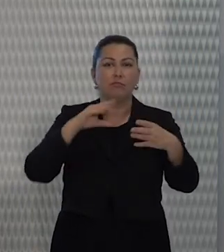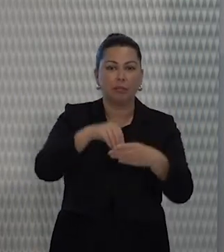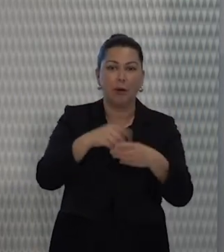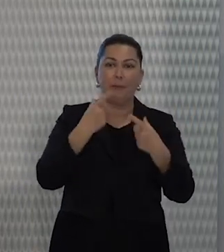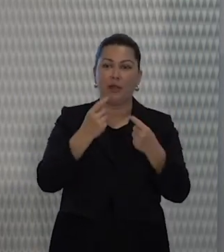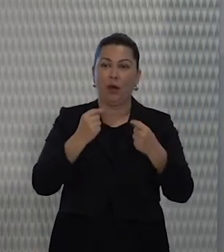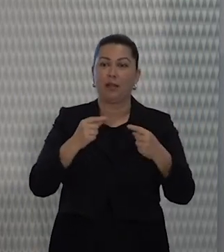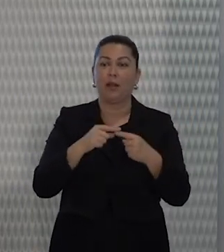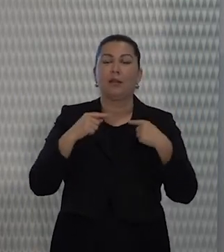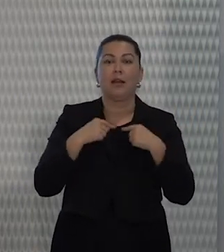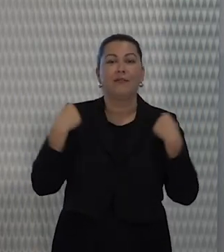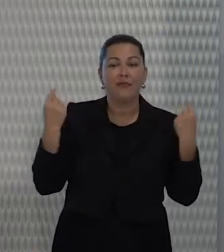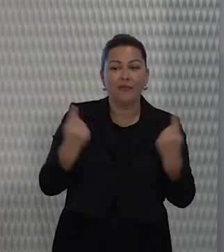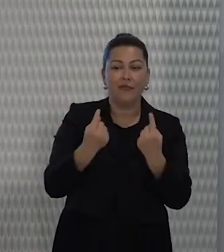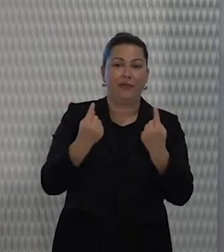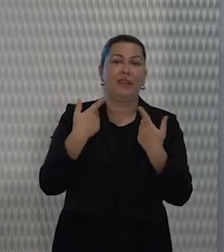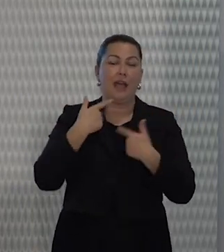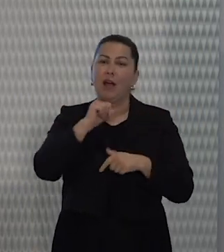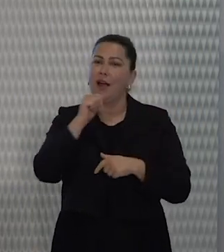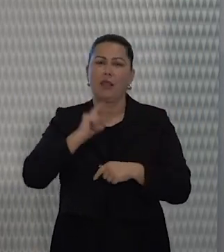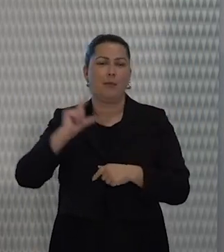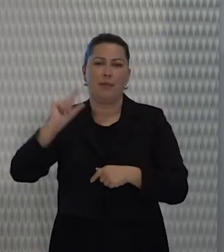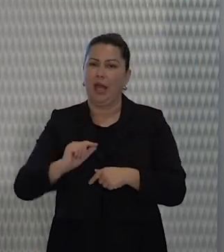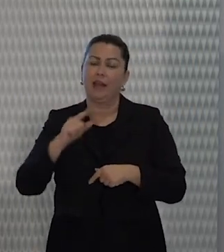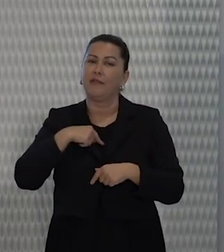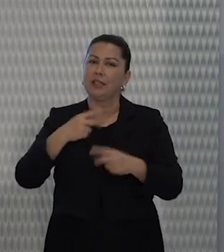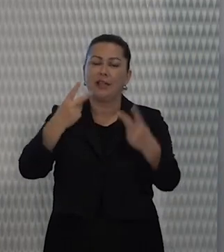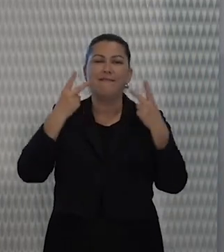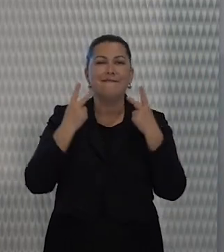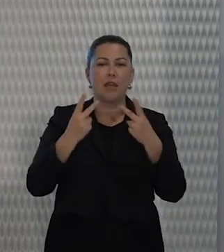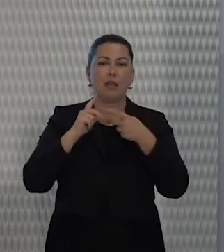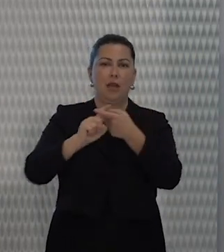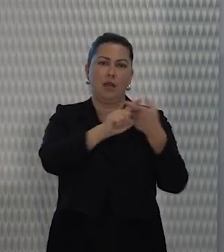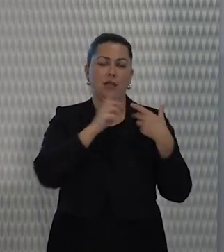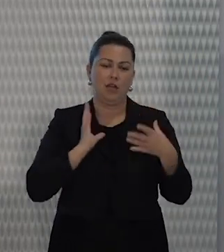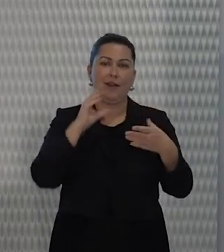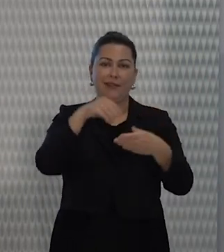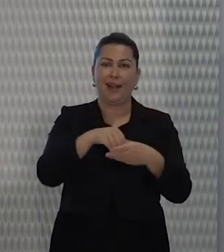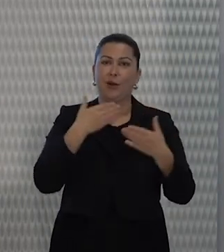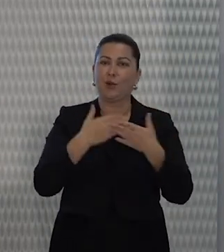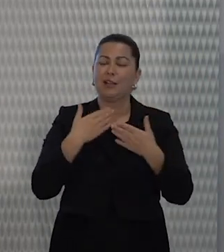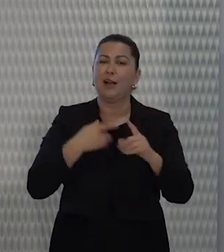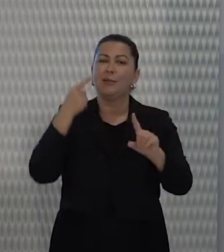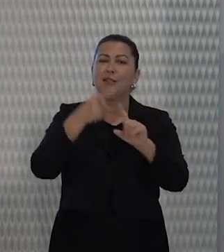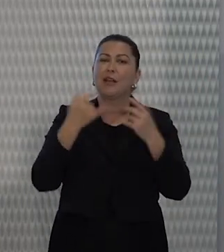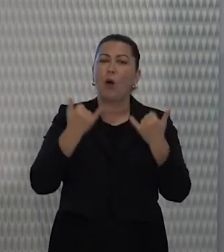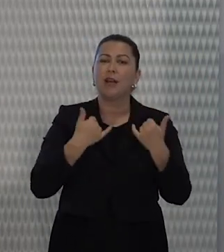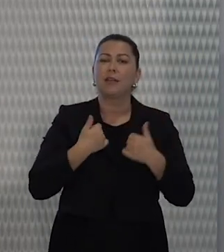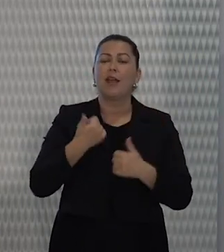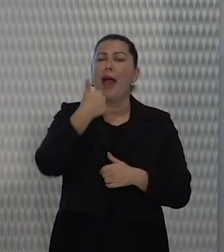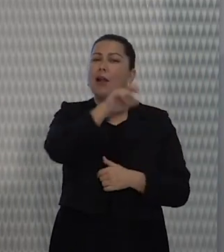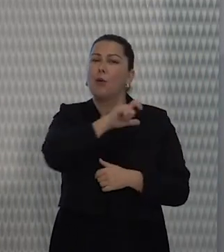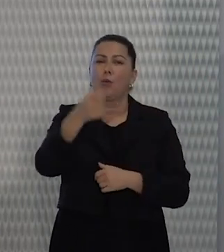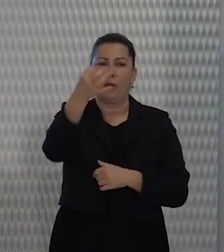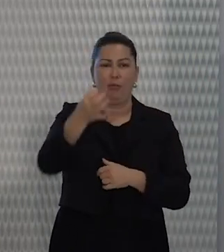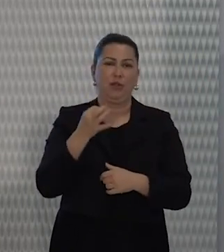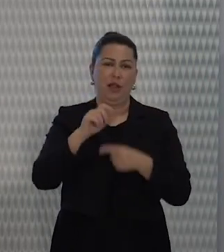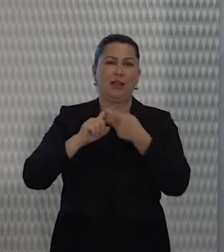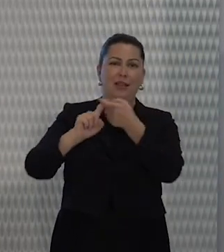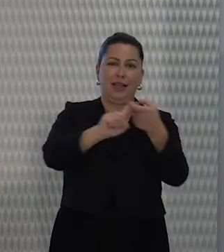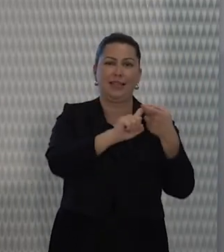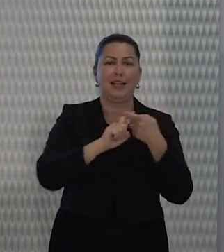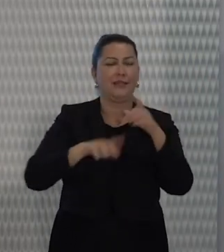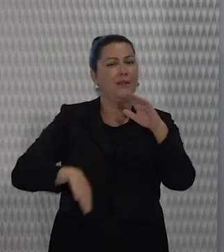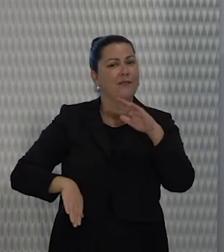wesentlicher, entscheidender Teil der Gesellschaft. Und es geht darum, dass wir 100% der Gesellschaft voll in